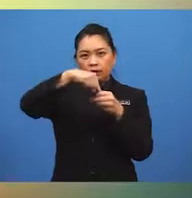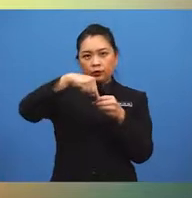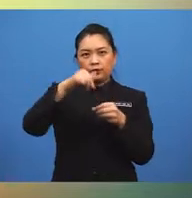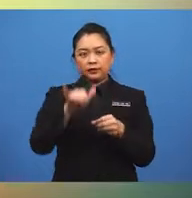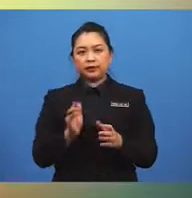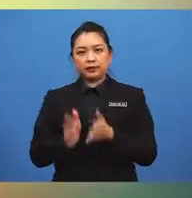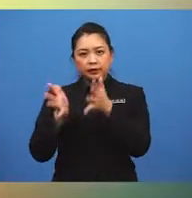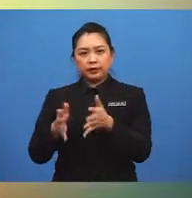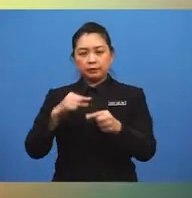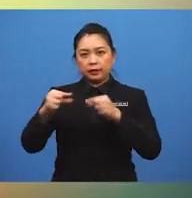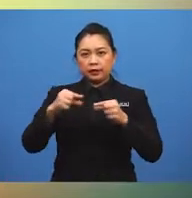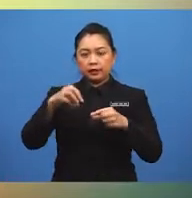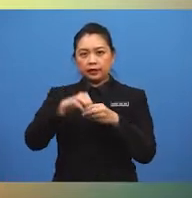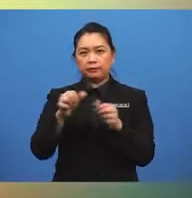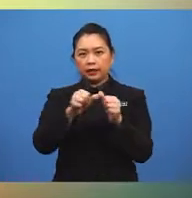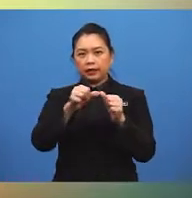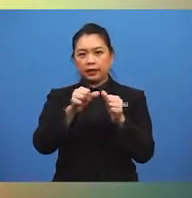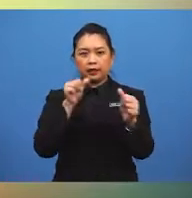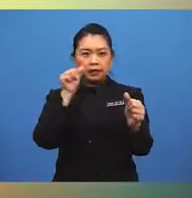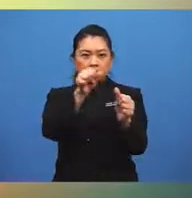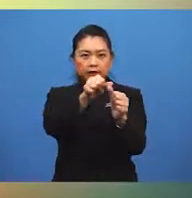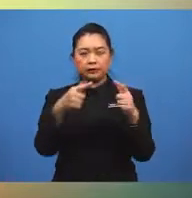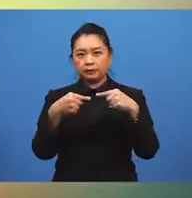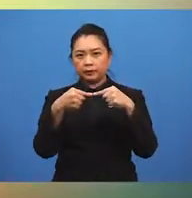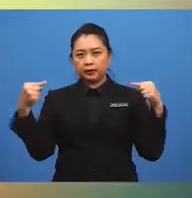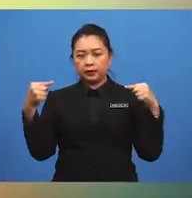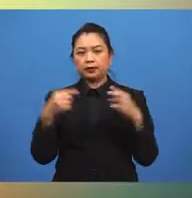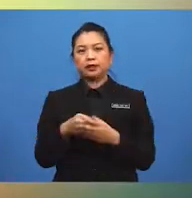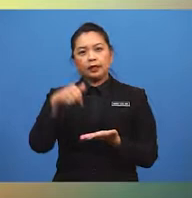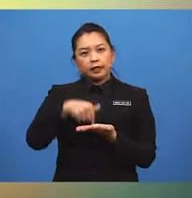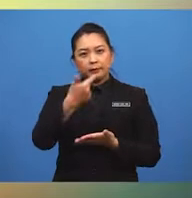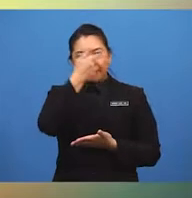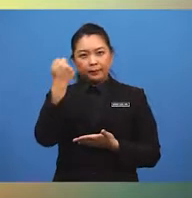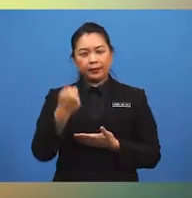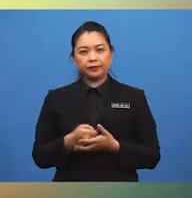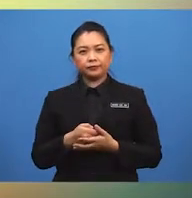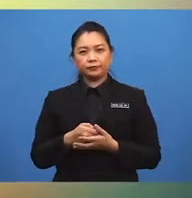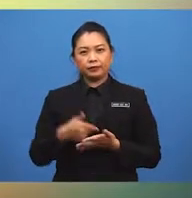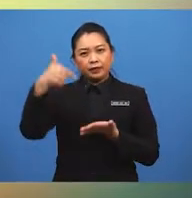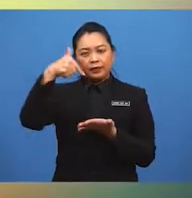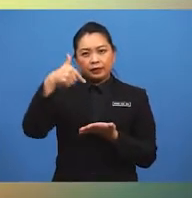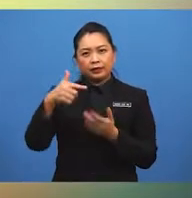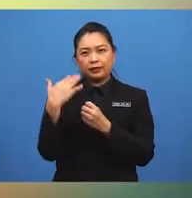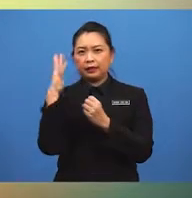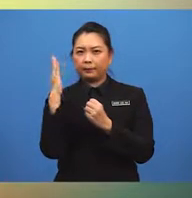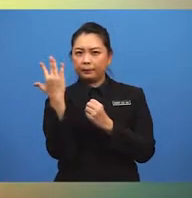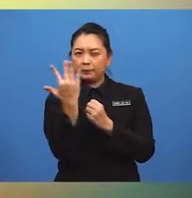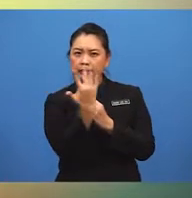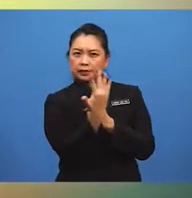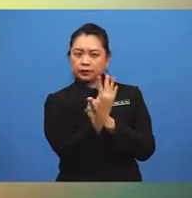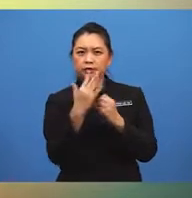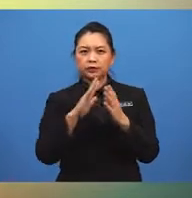Lohong yang ditinggalkan bergerak dalam arah yang bertentangan. Ini menyebabkan lapisan susutan